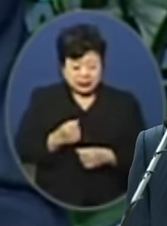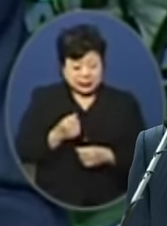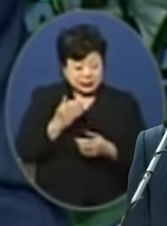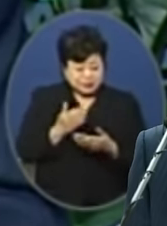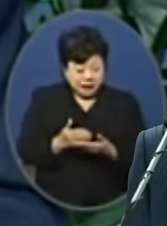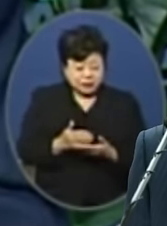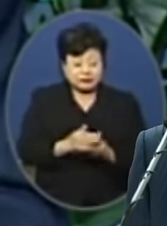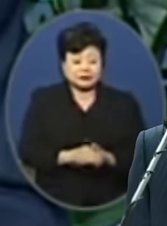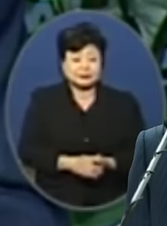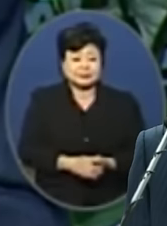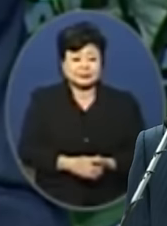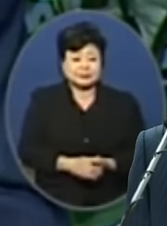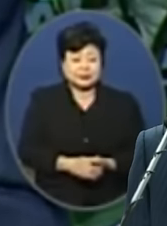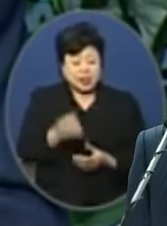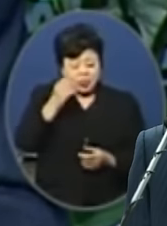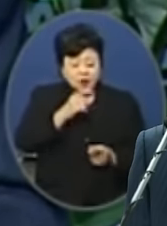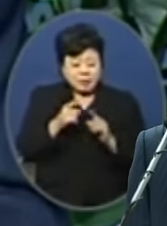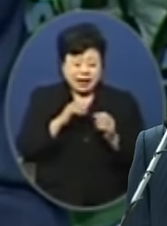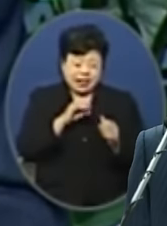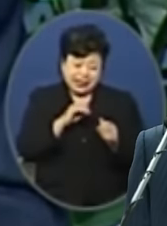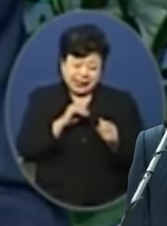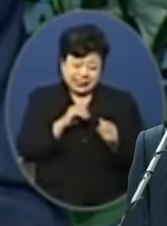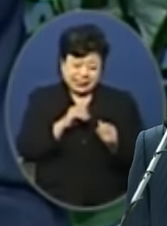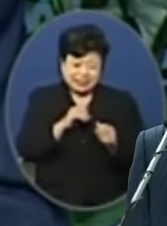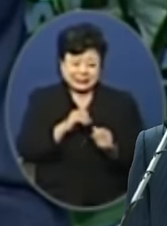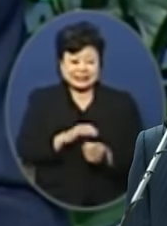게을리하지 말고 해야 되는 것입니다. 내 영혼의 말하기